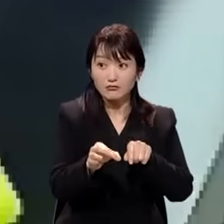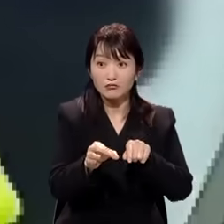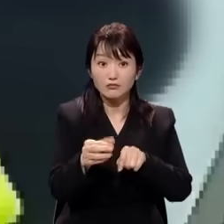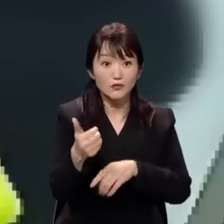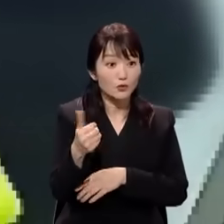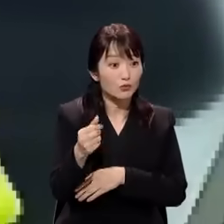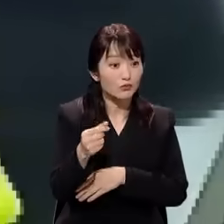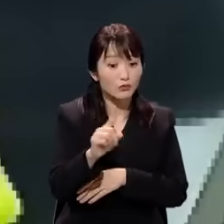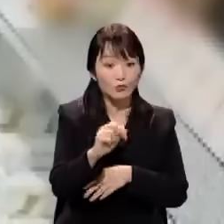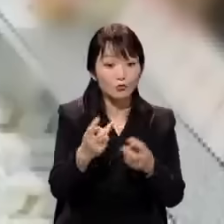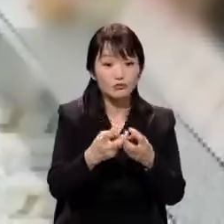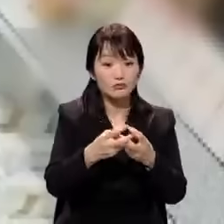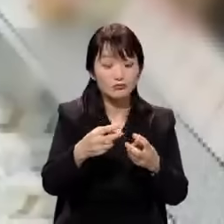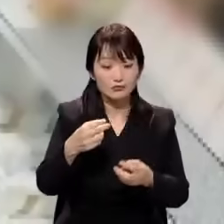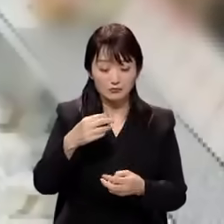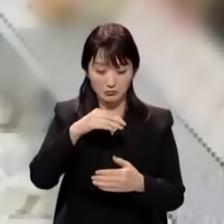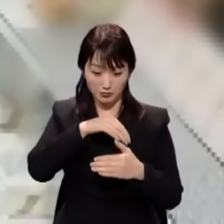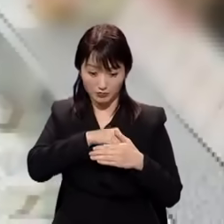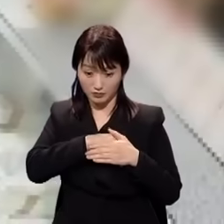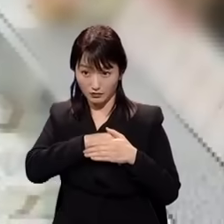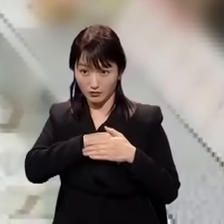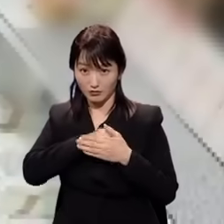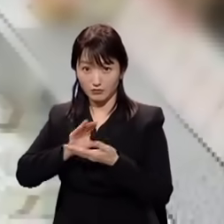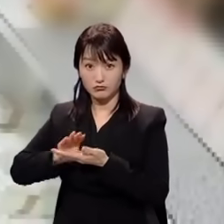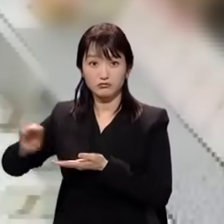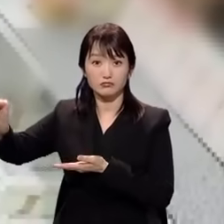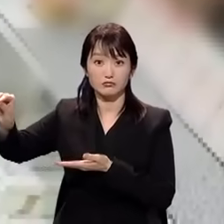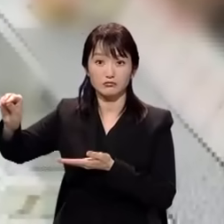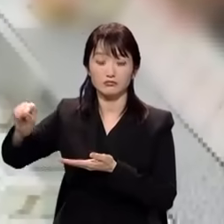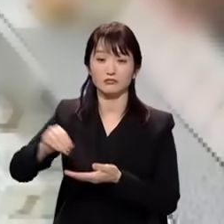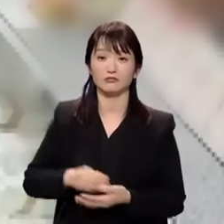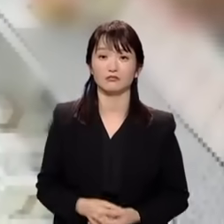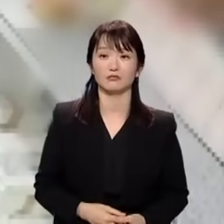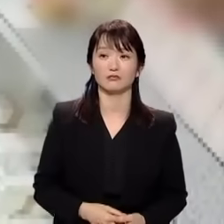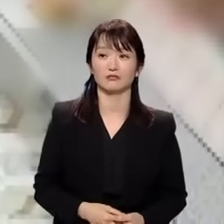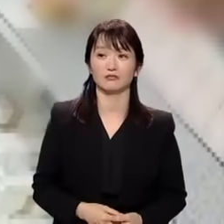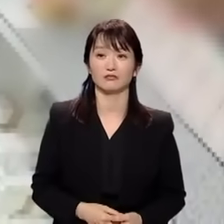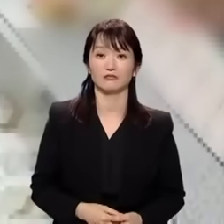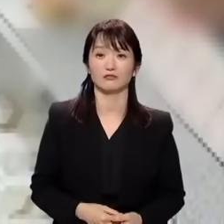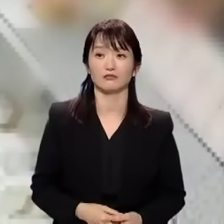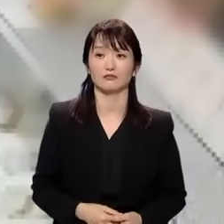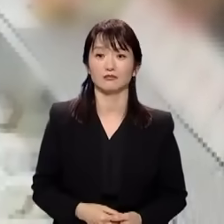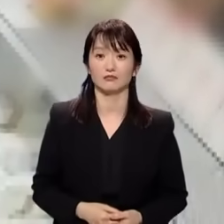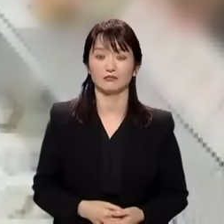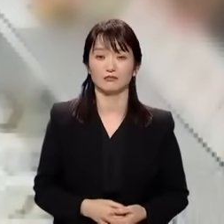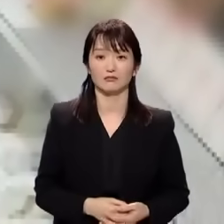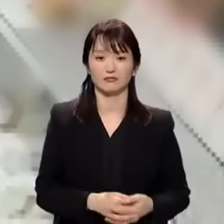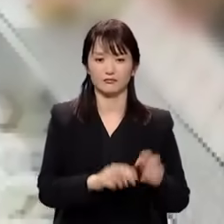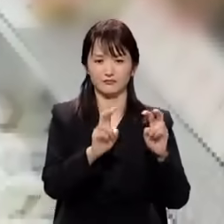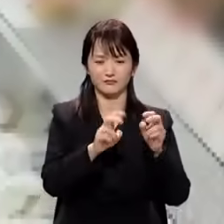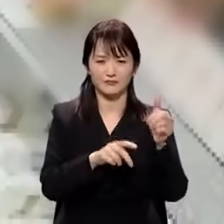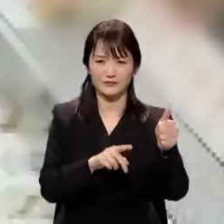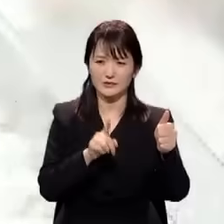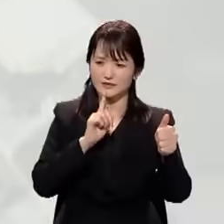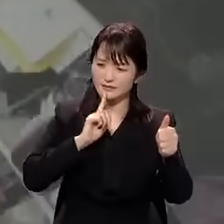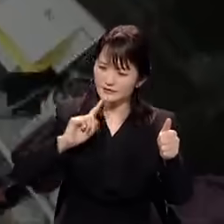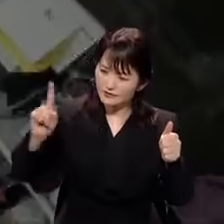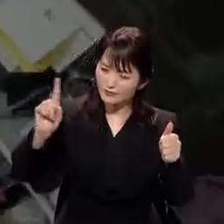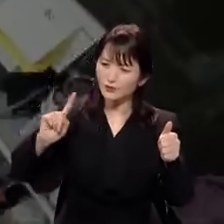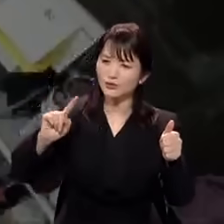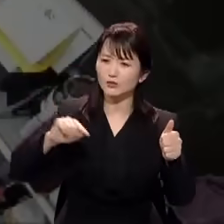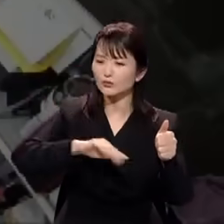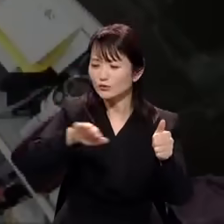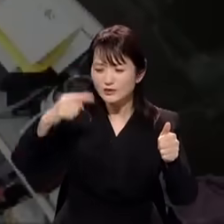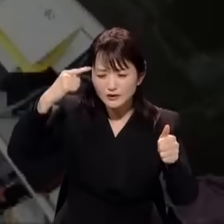5만 원. 그냥 갑니다. 챙겨들고 이런가 그렇게 나갑니다. 세상에. 자, 사장님이 제보를 주시면서 저희한테